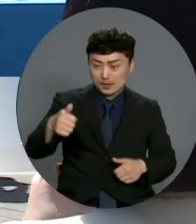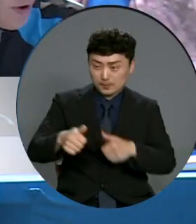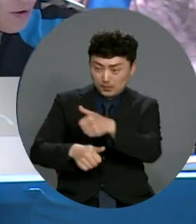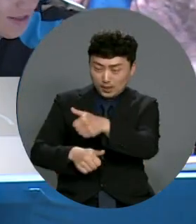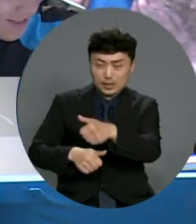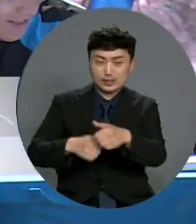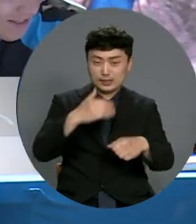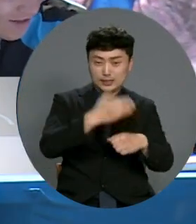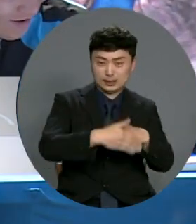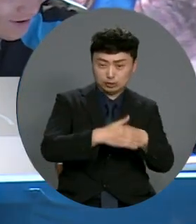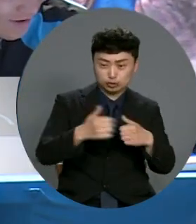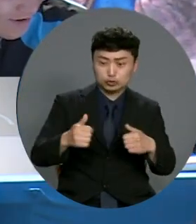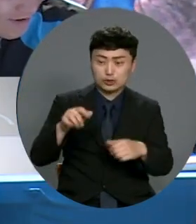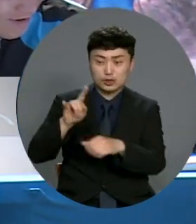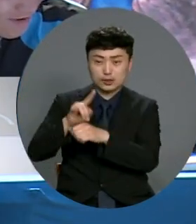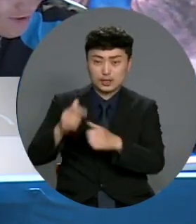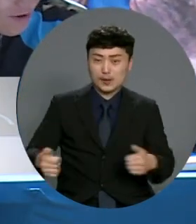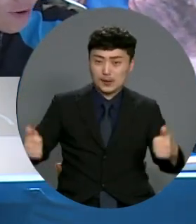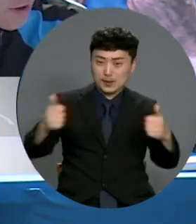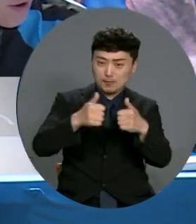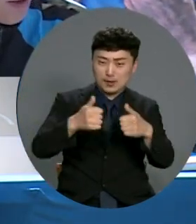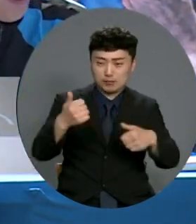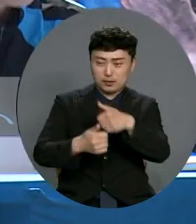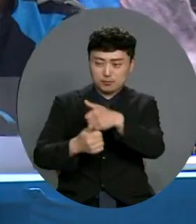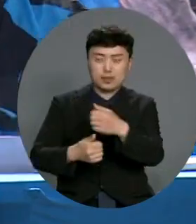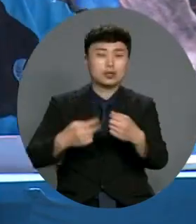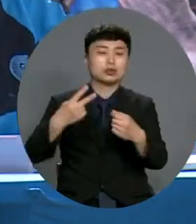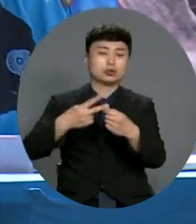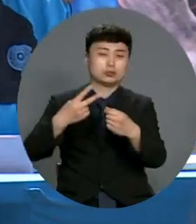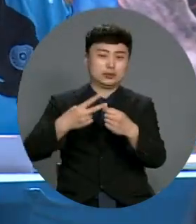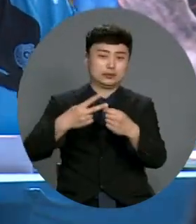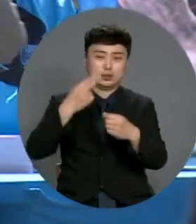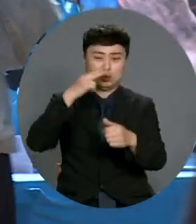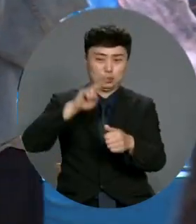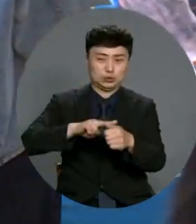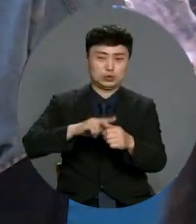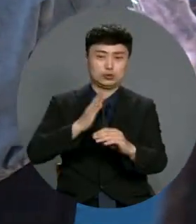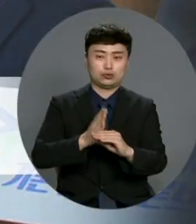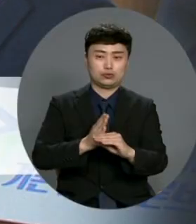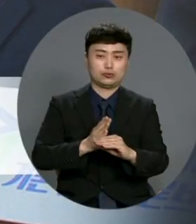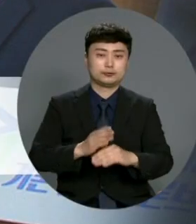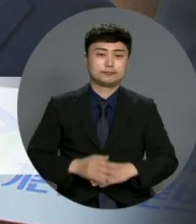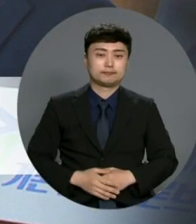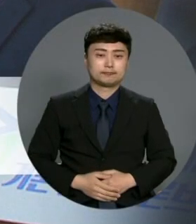대구FC는 이번 대결에서 시즌 첫 연승에 도전합니다.